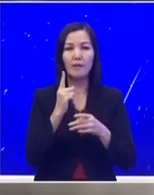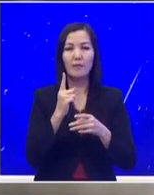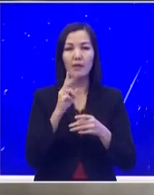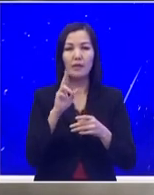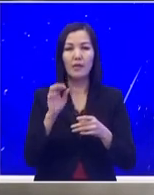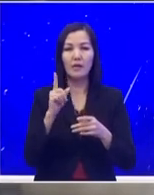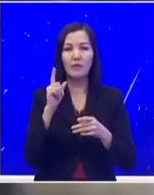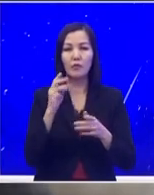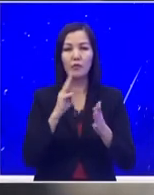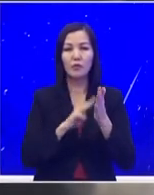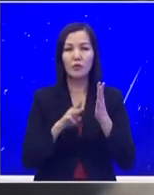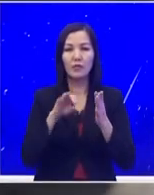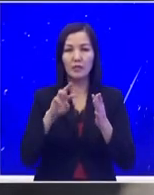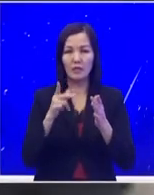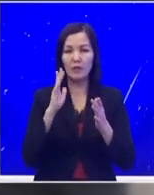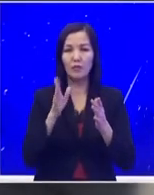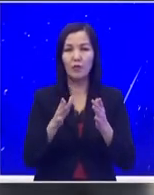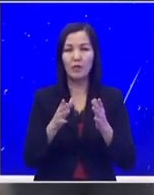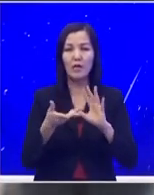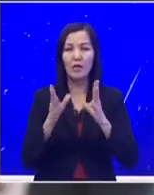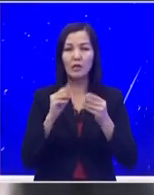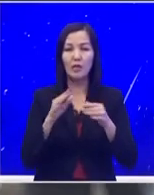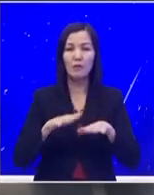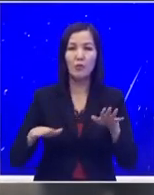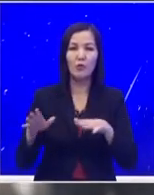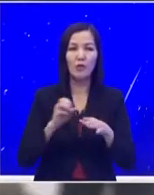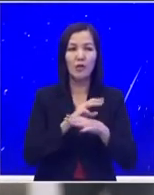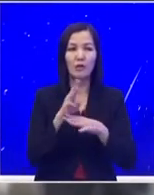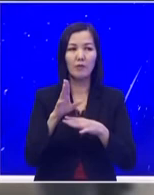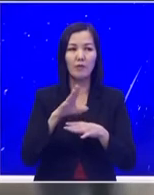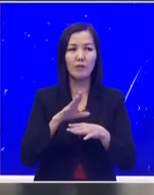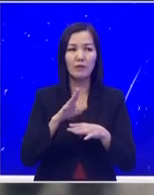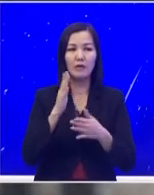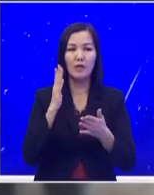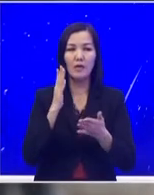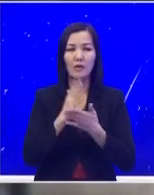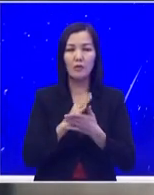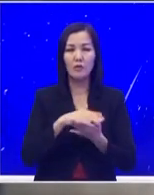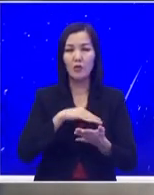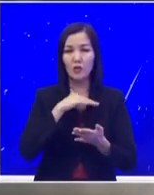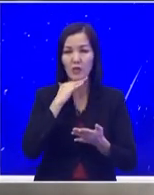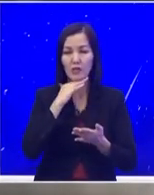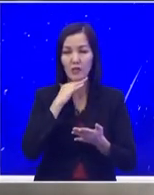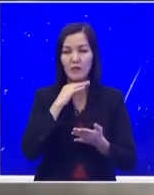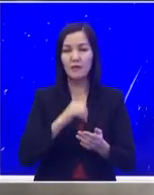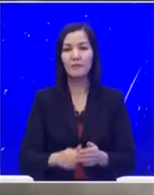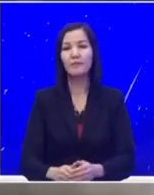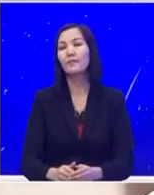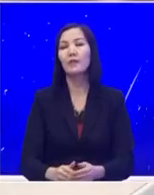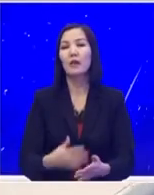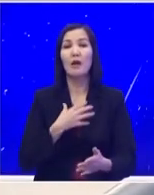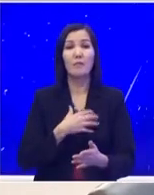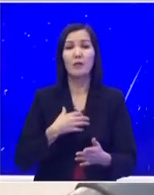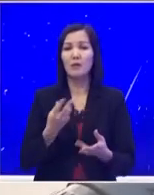теңгеден өткізіледі. Бұл жалпы өңірді қамтамасыз ету үшін жеткілікті көлем болып табылады және